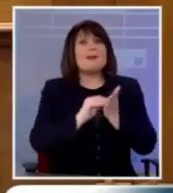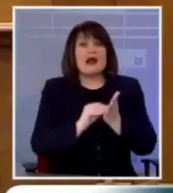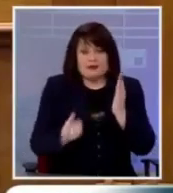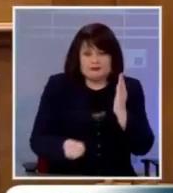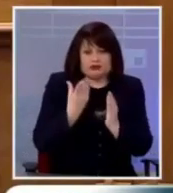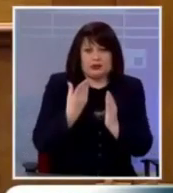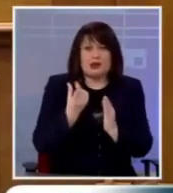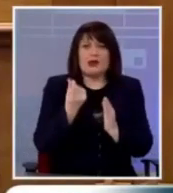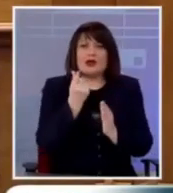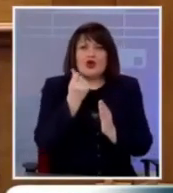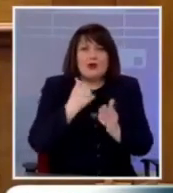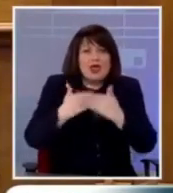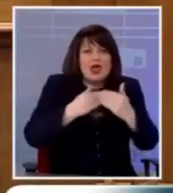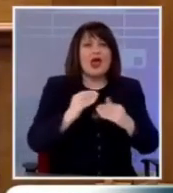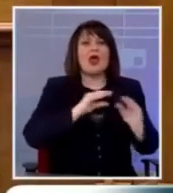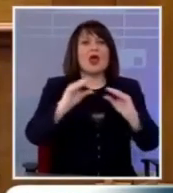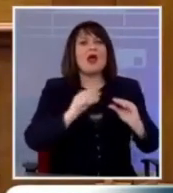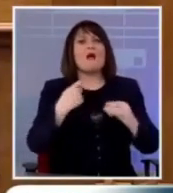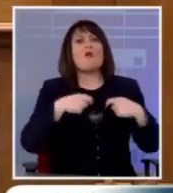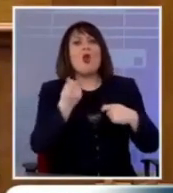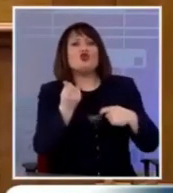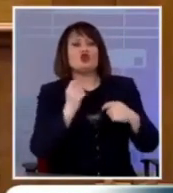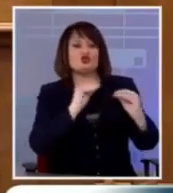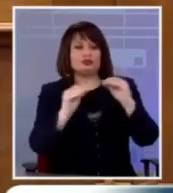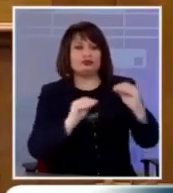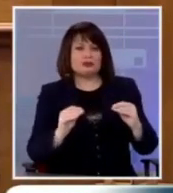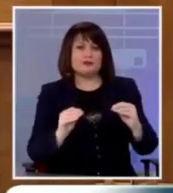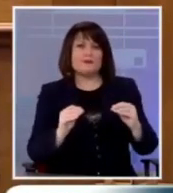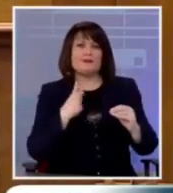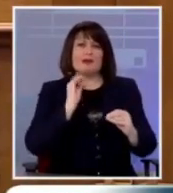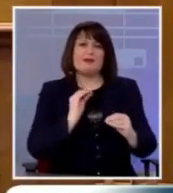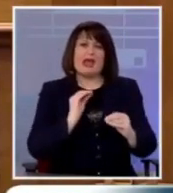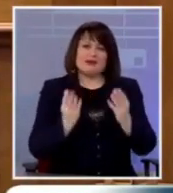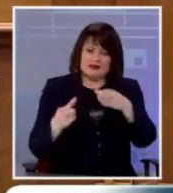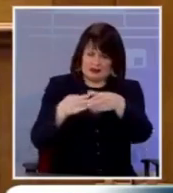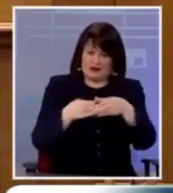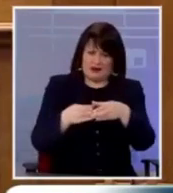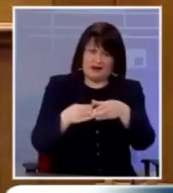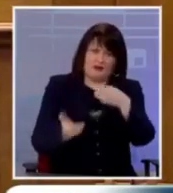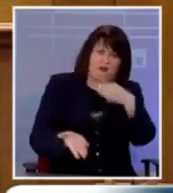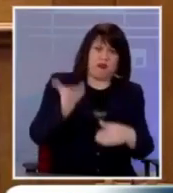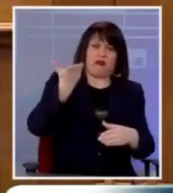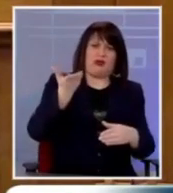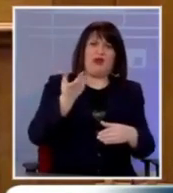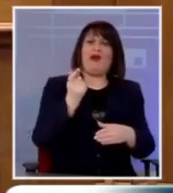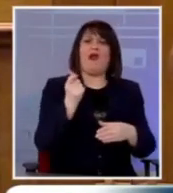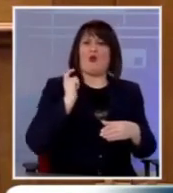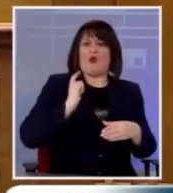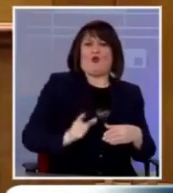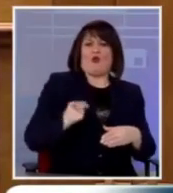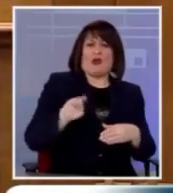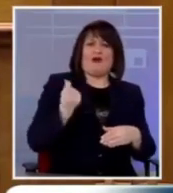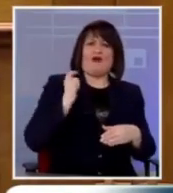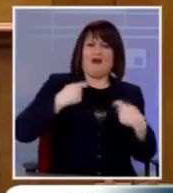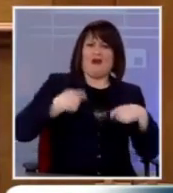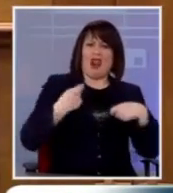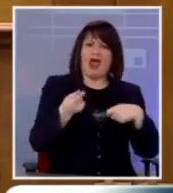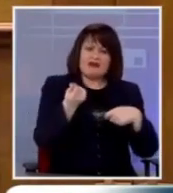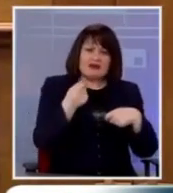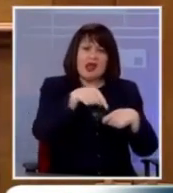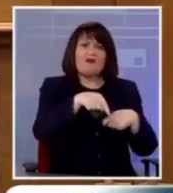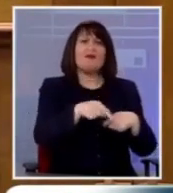θα μοιραστεί ο πλούτος. Σε κόντρα της βιαιότερης αναδιανομής πλούτου που είχε λάβει χώρα στα χρονικά αυτής